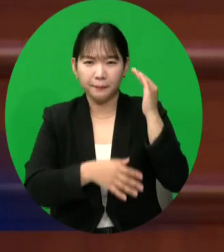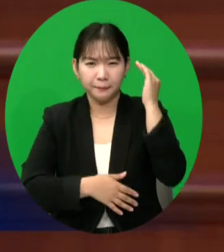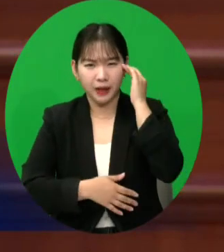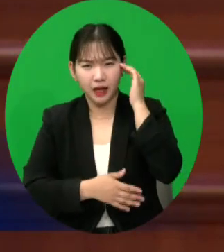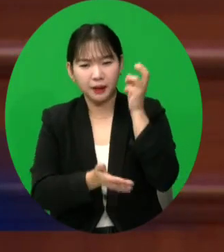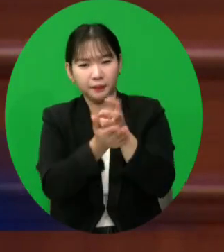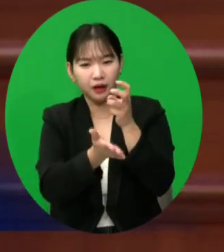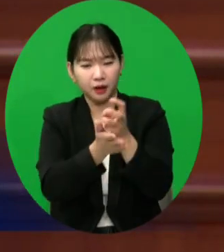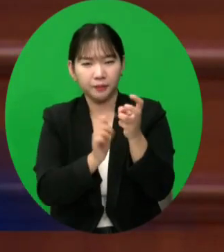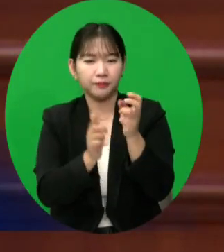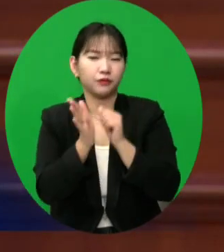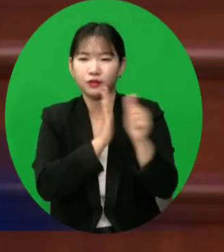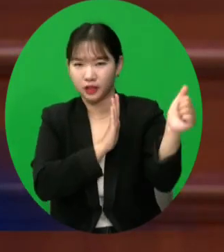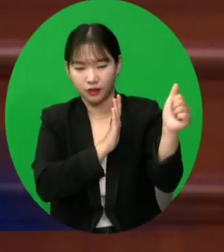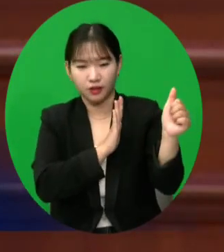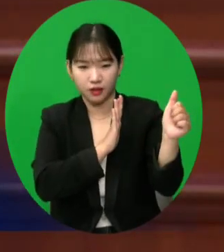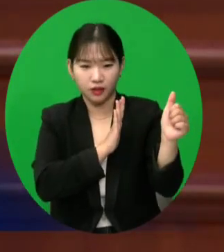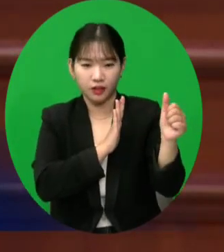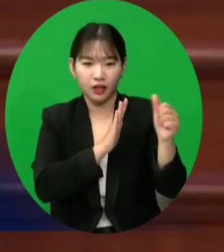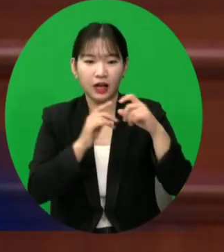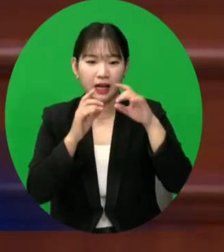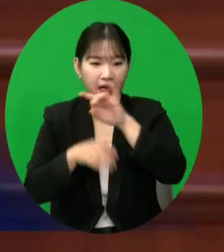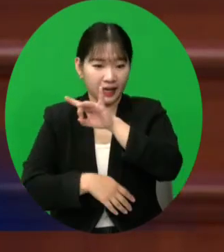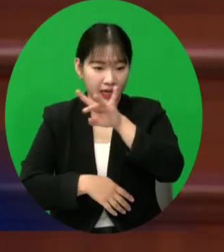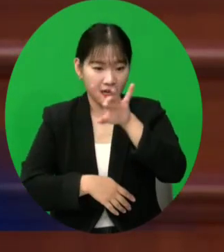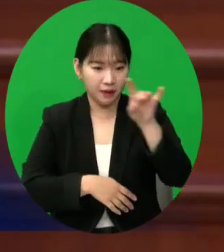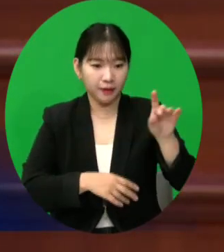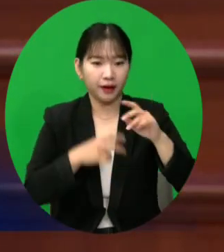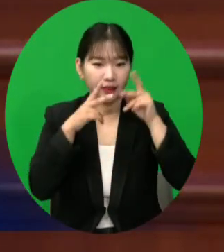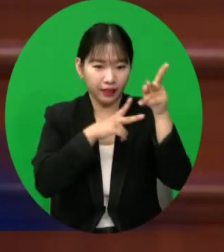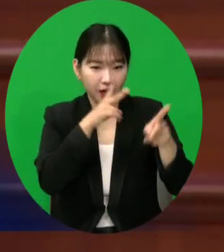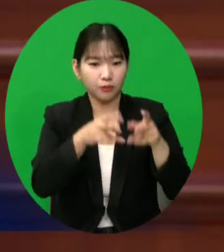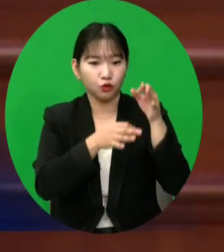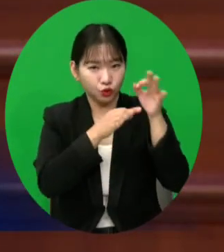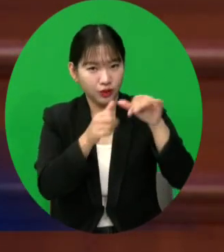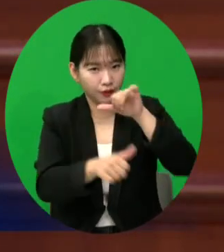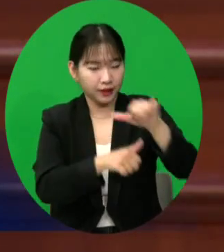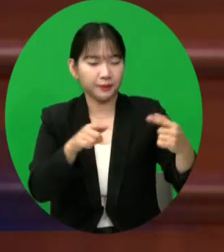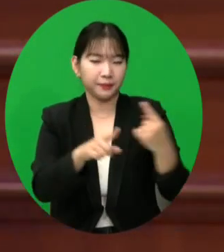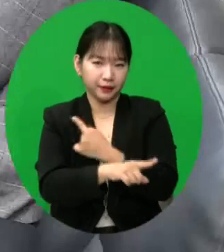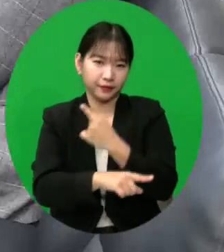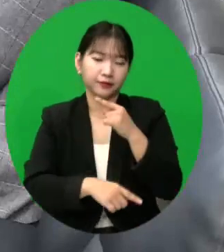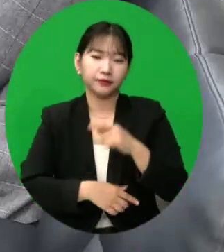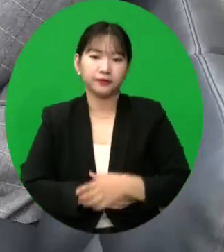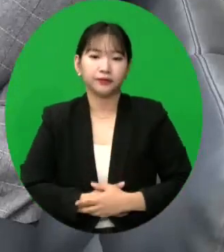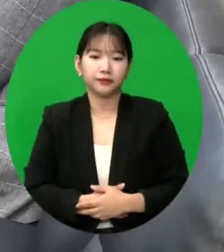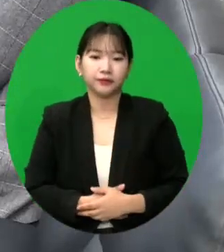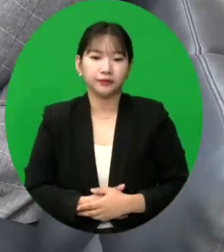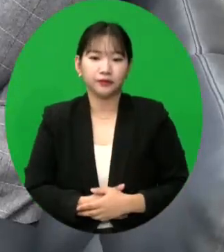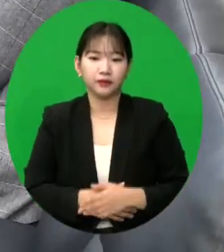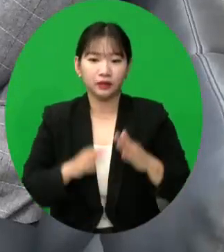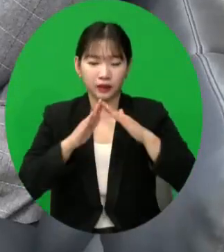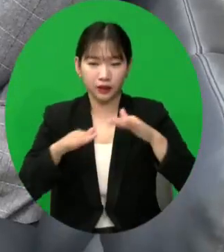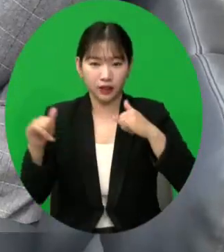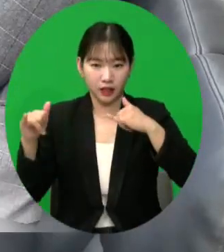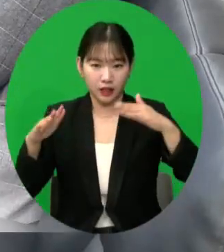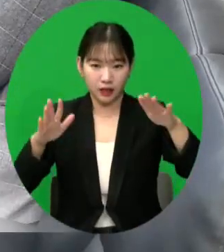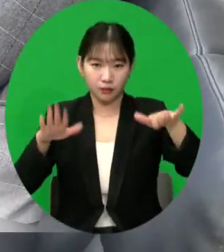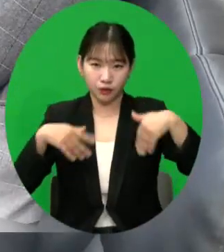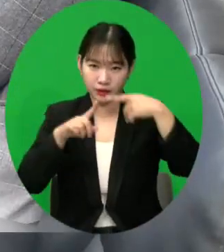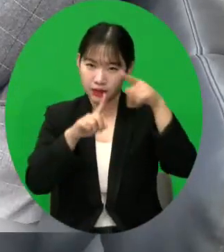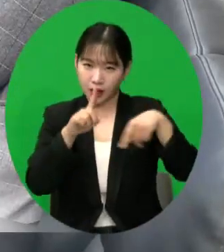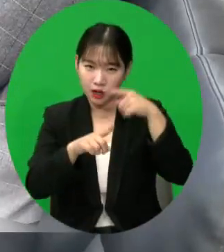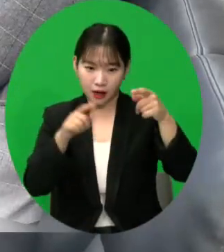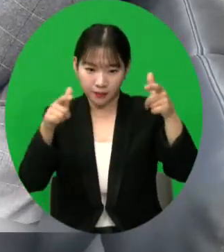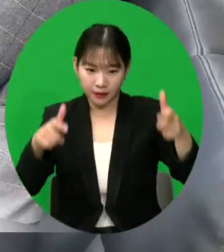가로막는 규제를 제거하고 개별 사업의 투자 여건을 개선하겠습니다. 전남 해상풍력